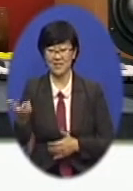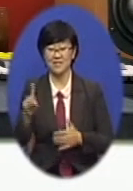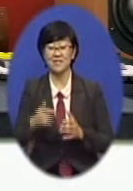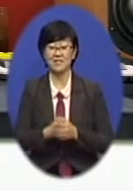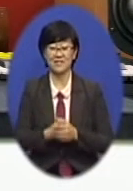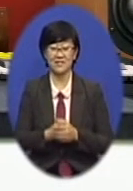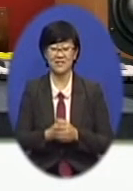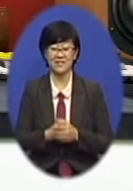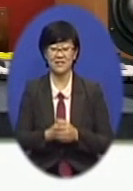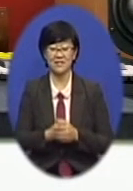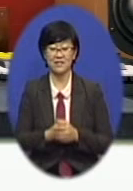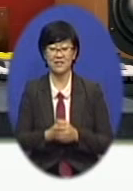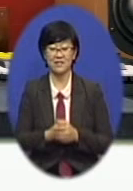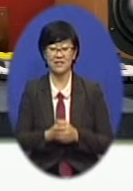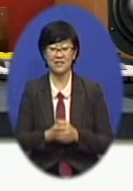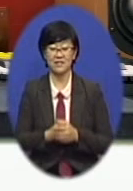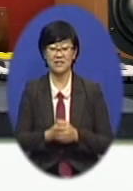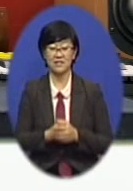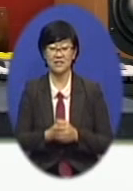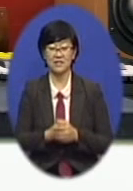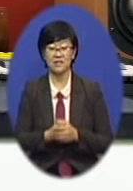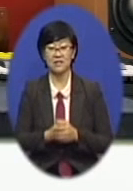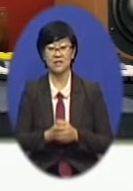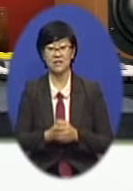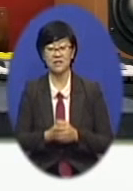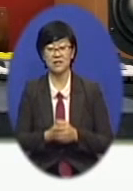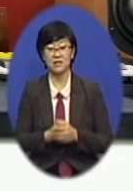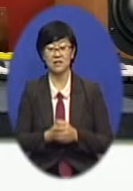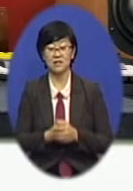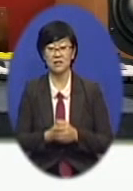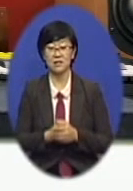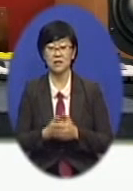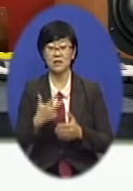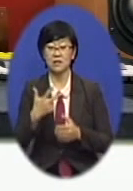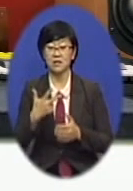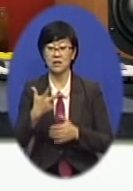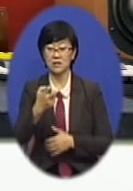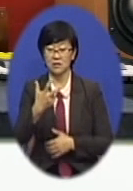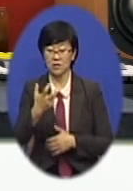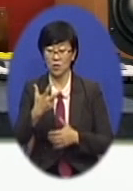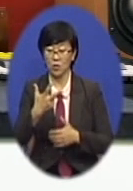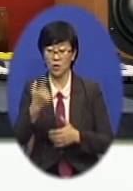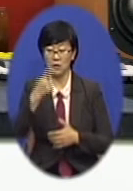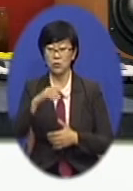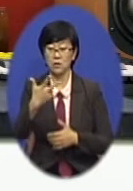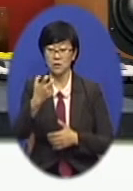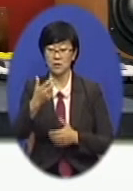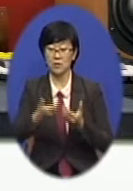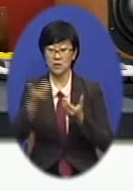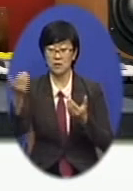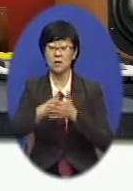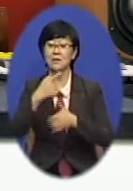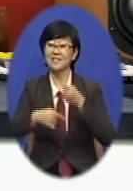완도에서 안산에 언제 오셨어요? 아, 지금 객지사관 한 자는 77년도에 우리 고향을 떠나가지고. 네. 아. 이제